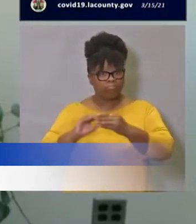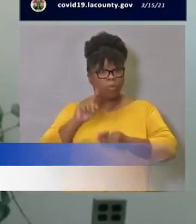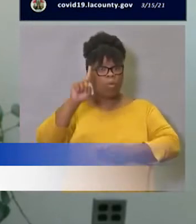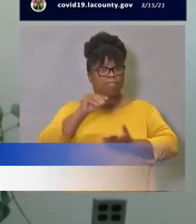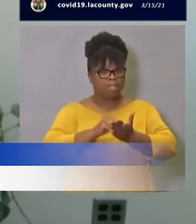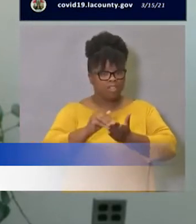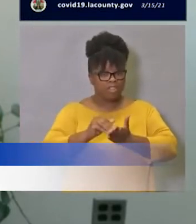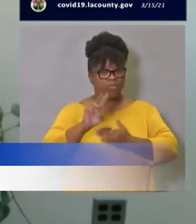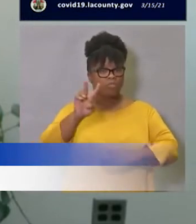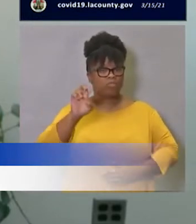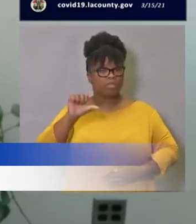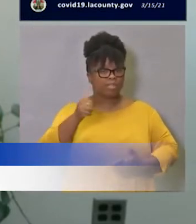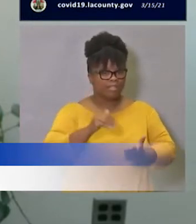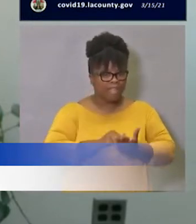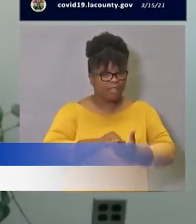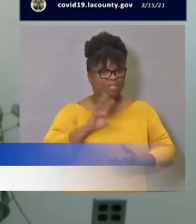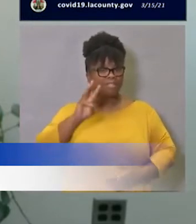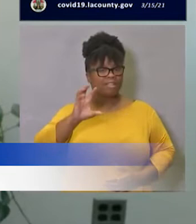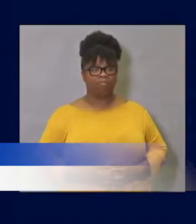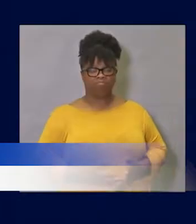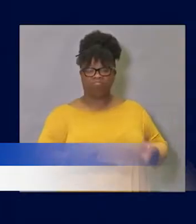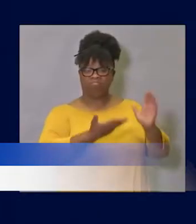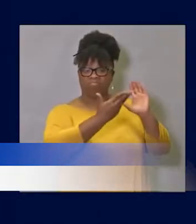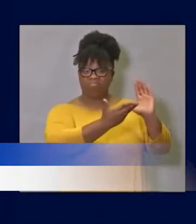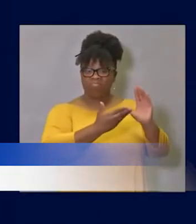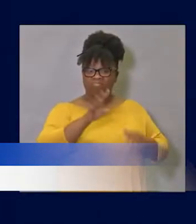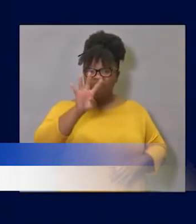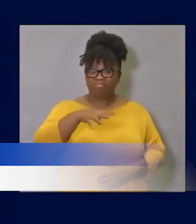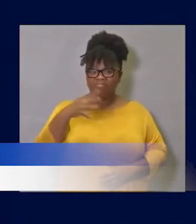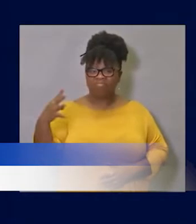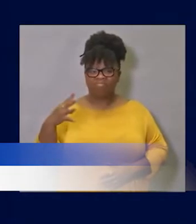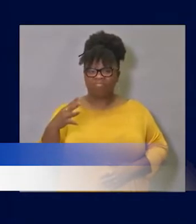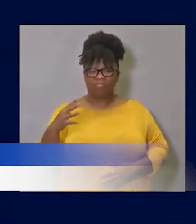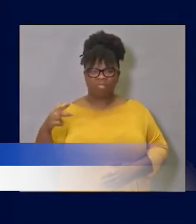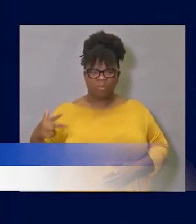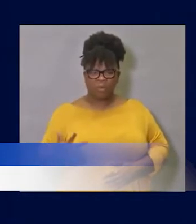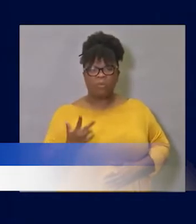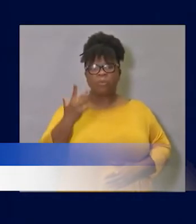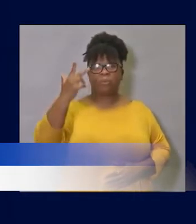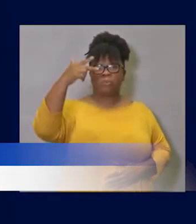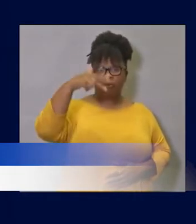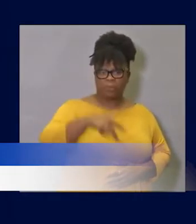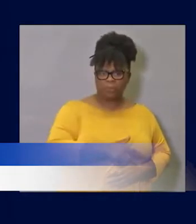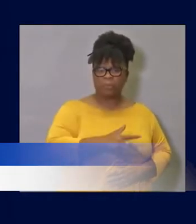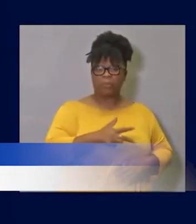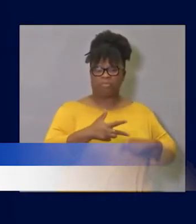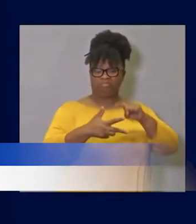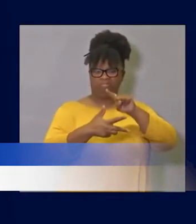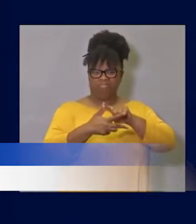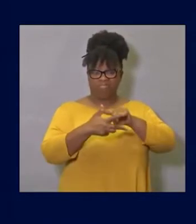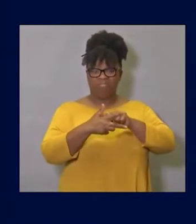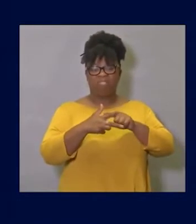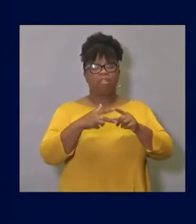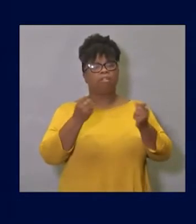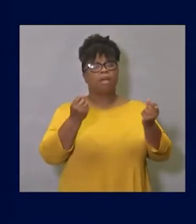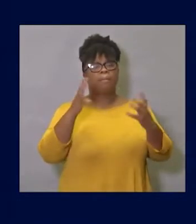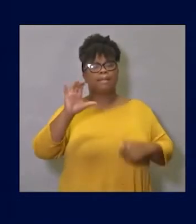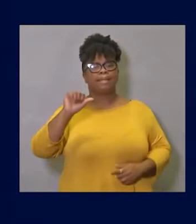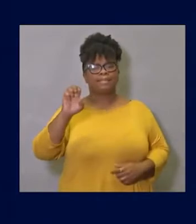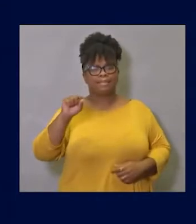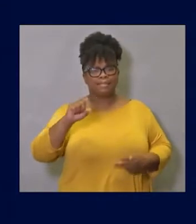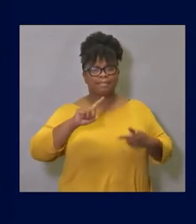지난 토요일 947명, 어제 644명의 확진자가 나온 데 이어 사흘 연속 1,000명 아래를